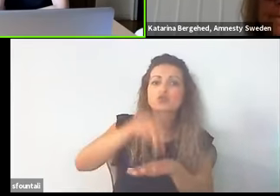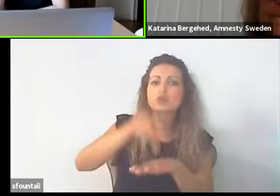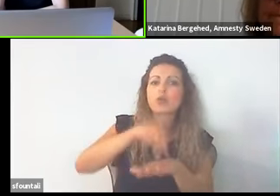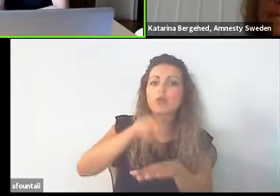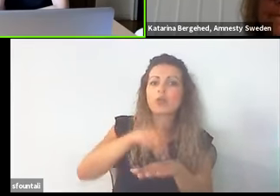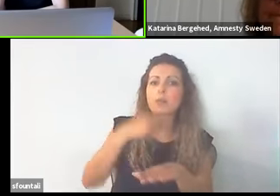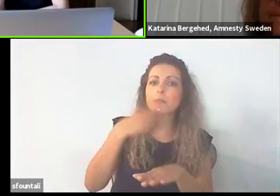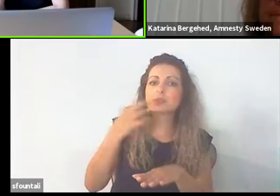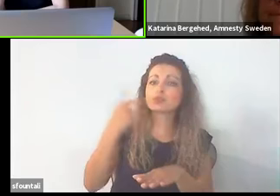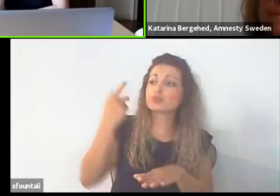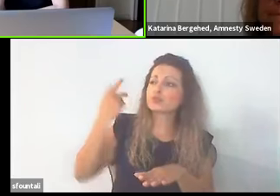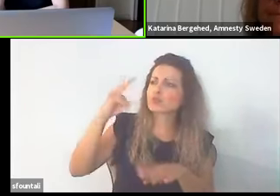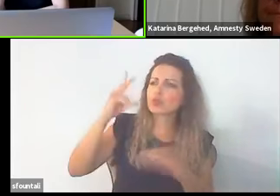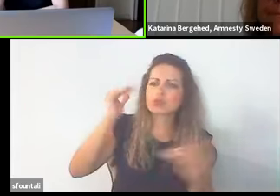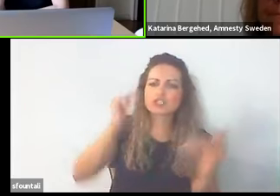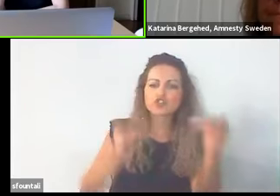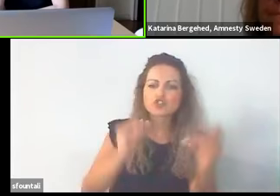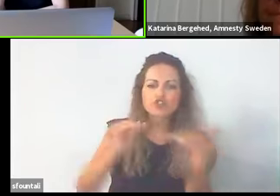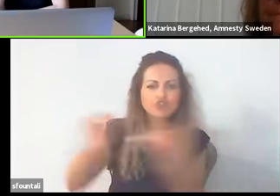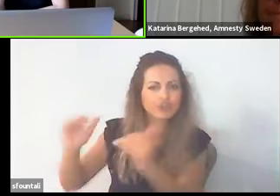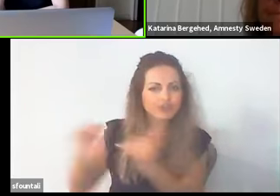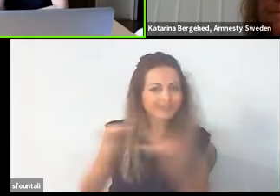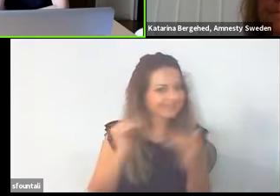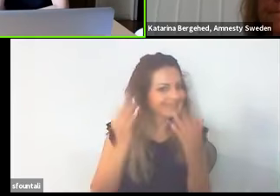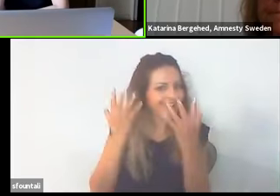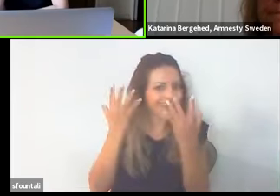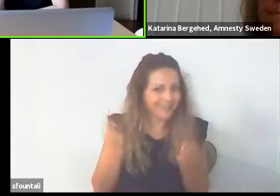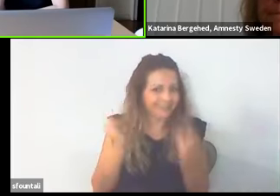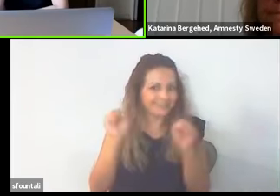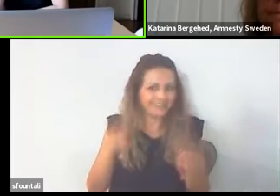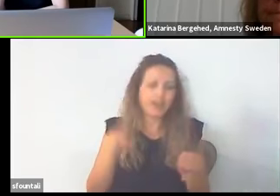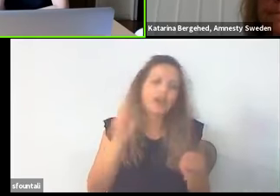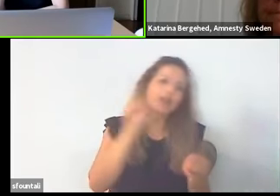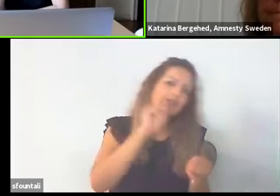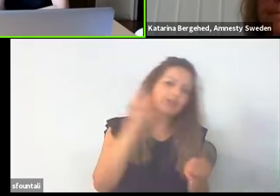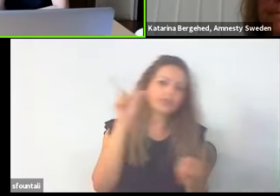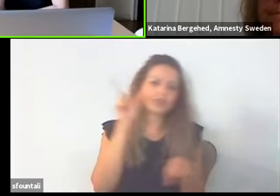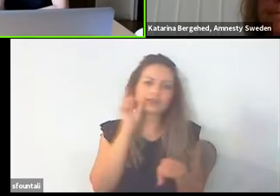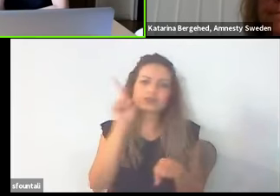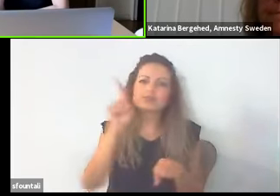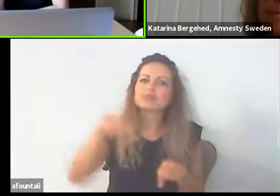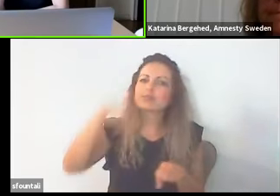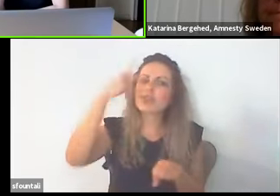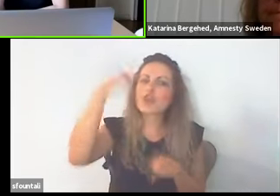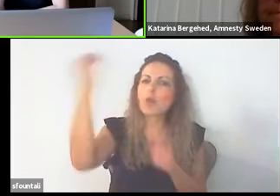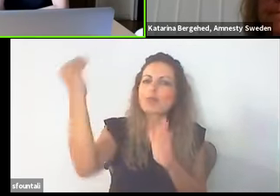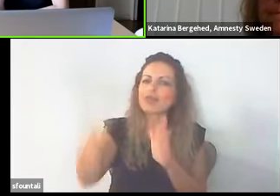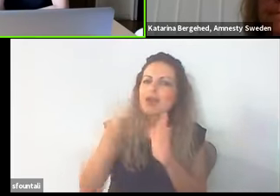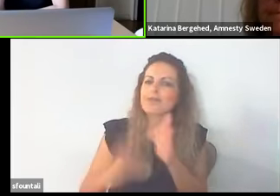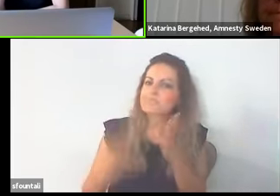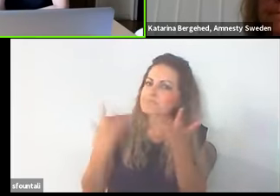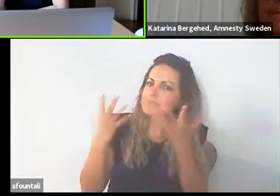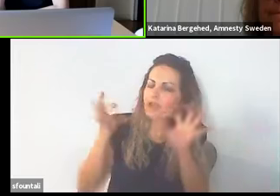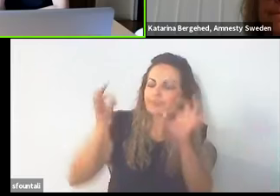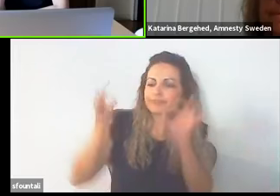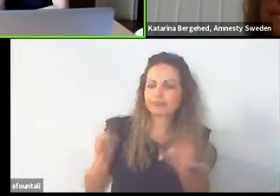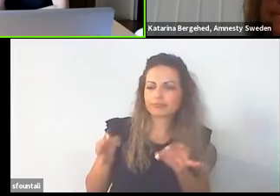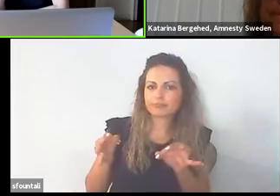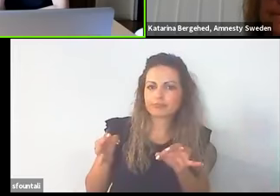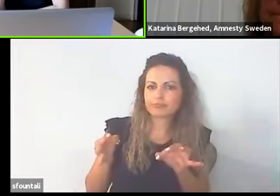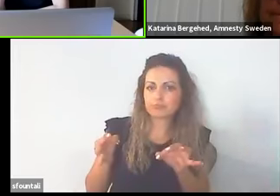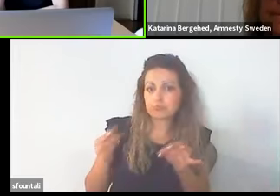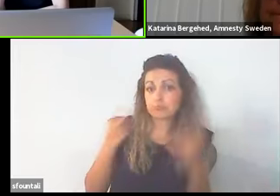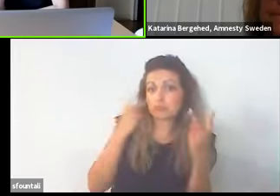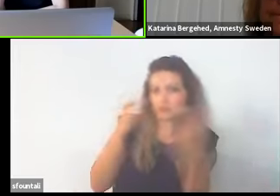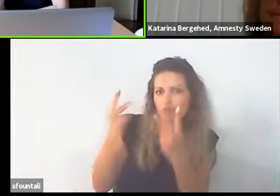ισότιμες από πλευράς φύλου σε όλο τον κόσμο. Ότι είναι δηλαδή κατοχυρωμένα τα δικαιώματα των γυναικών. Φυσικά δεν ήμασταν οι